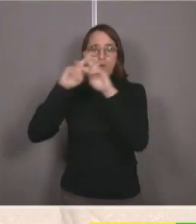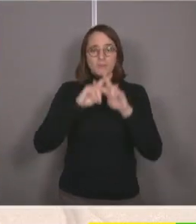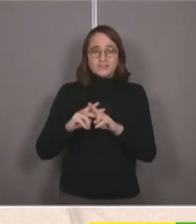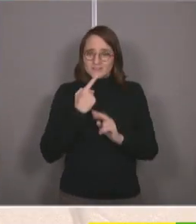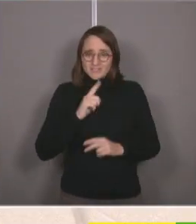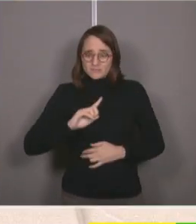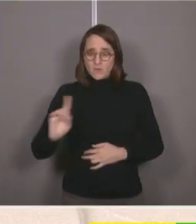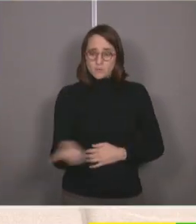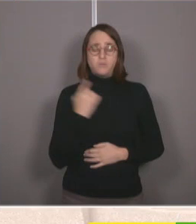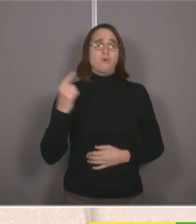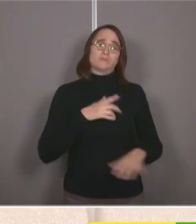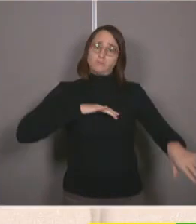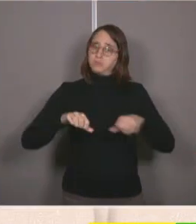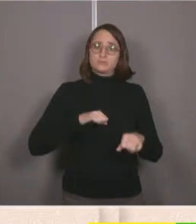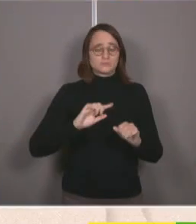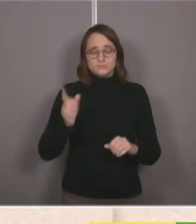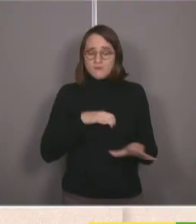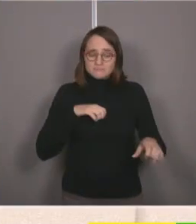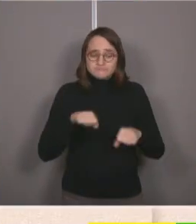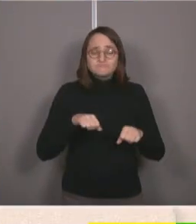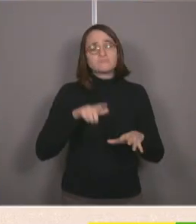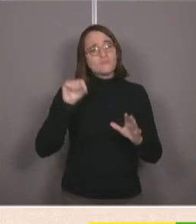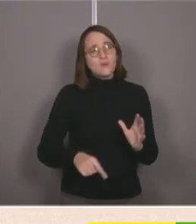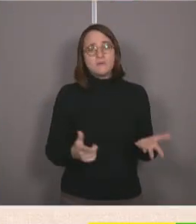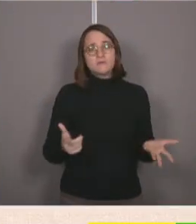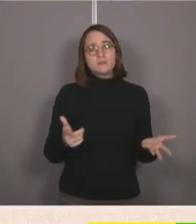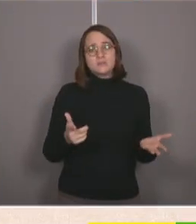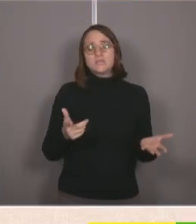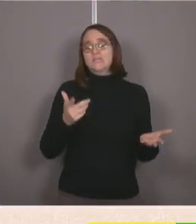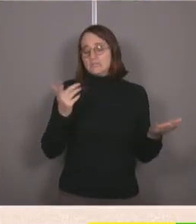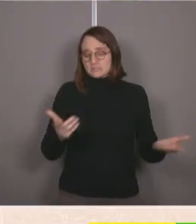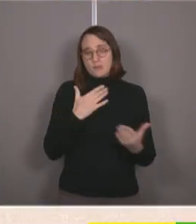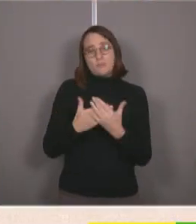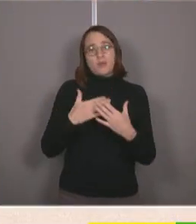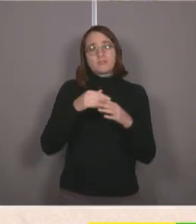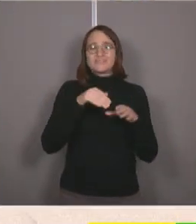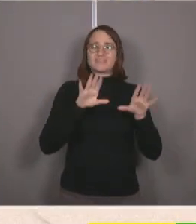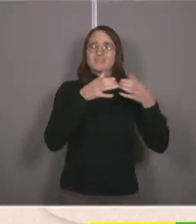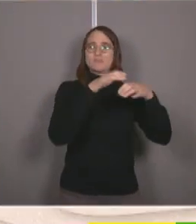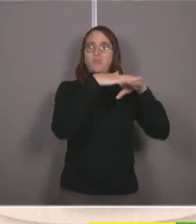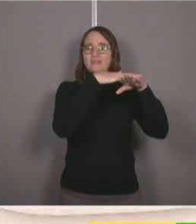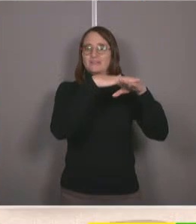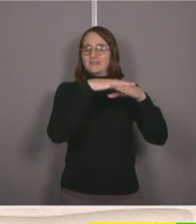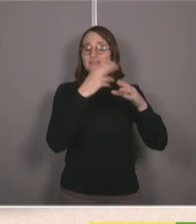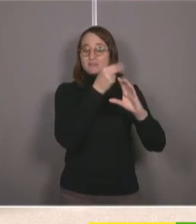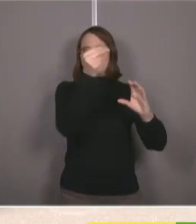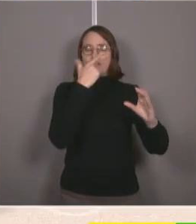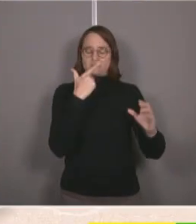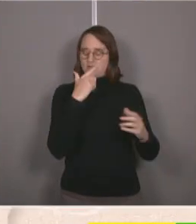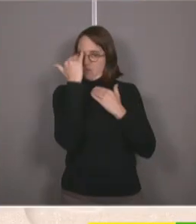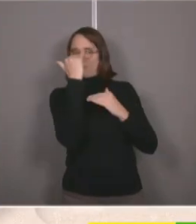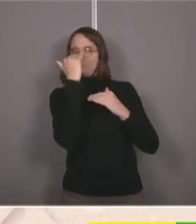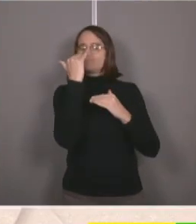doit agir, et symboliquement, là aussi, preuve que le politique, à l'échelle nationale, connaît quand même une crise de confiance rarement vue, les